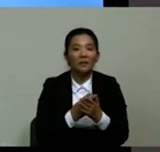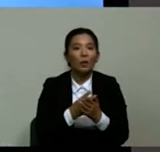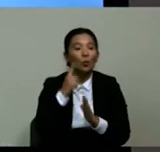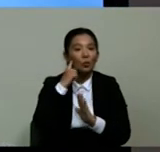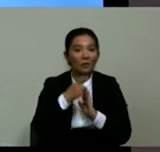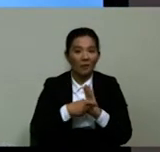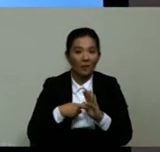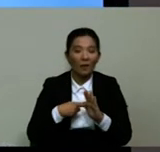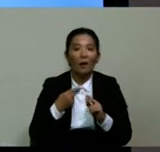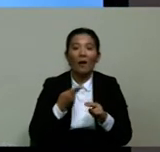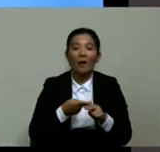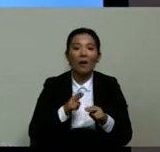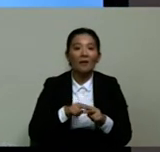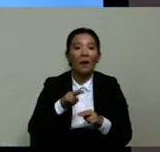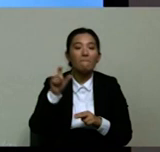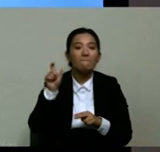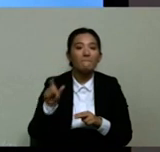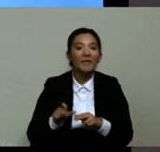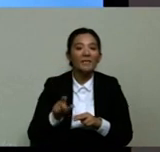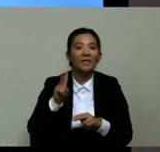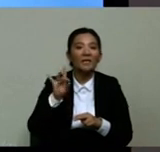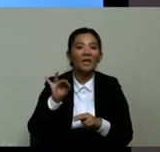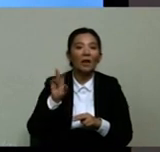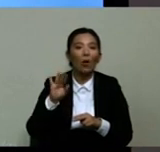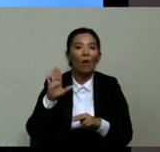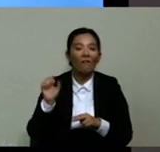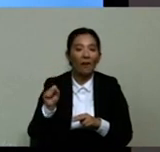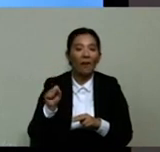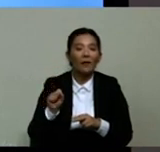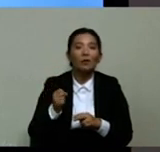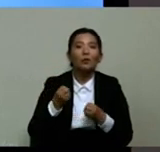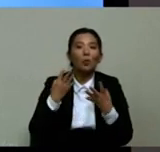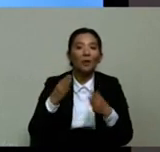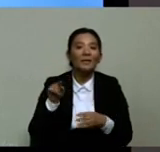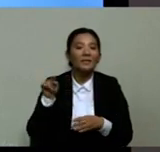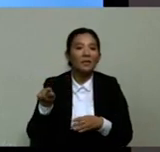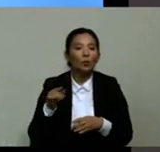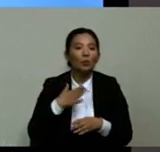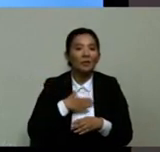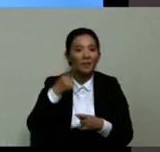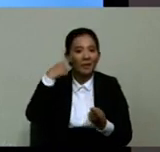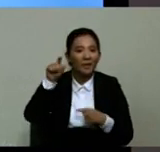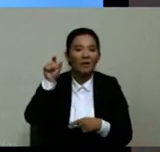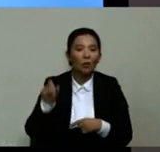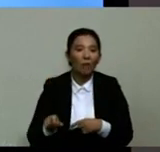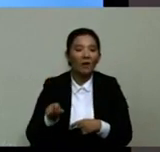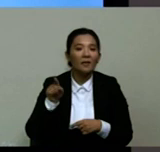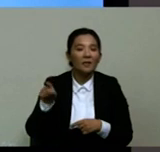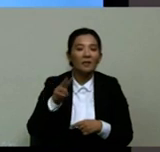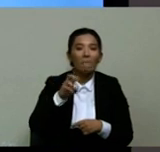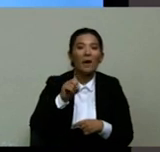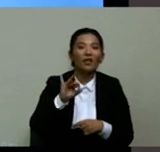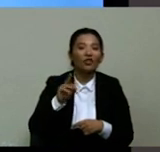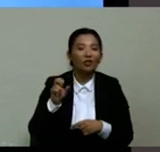Узнали? Это басня Крылова «Квартет», да? Сколько здесь у нас героев? То есть у нас мартышка,